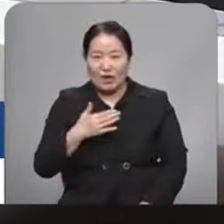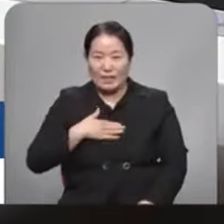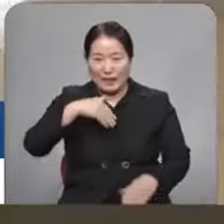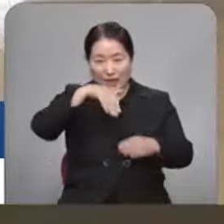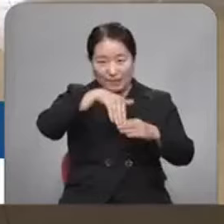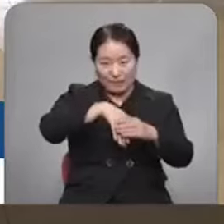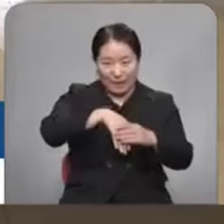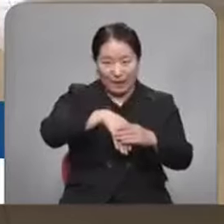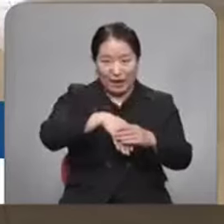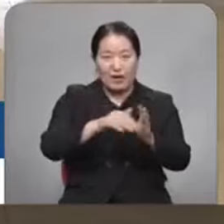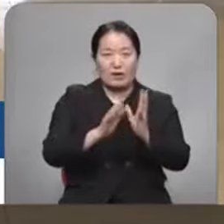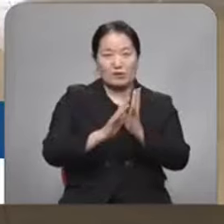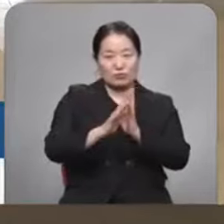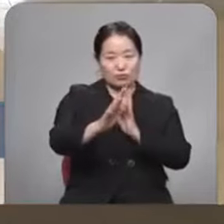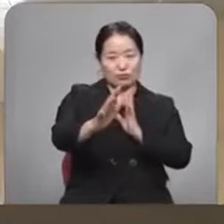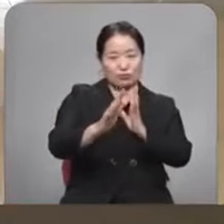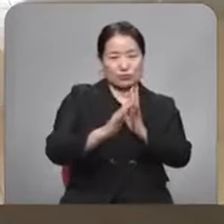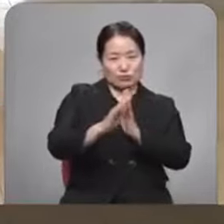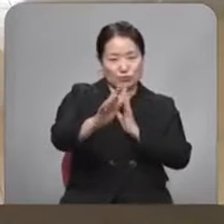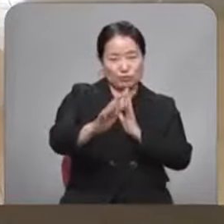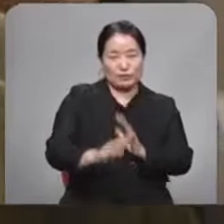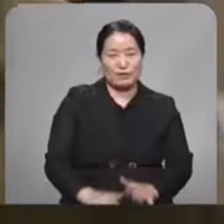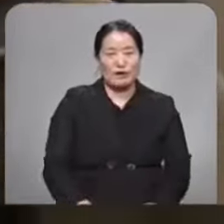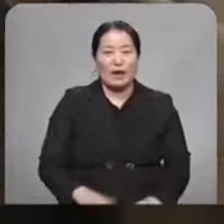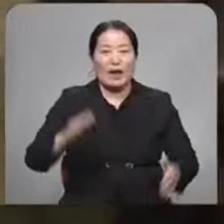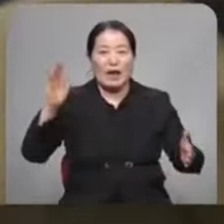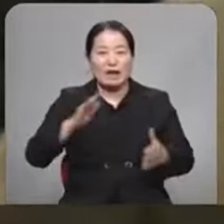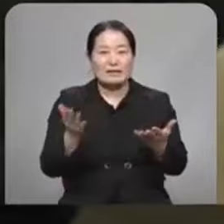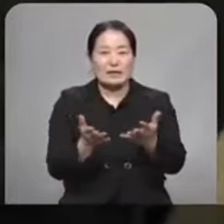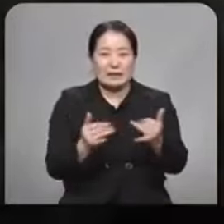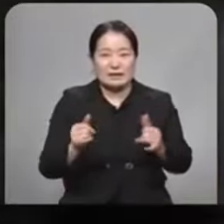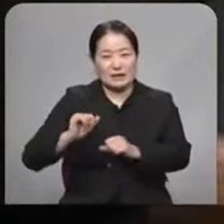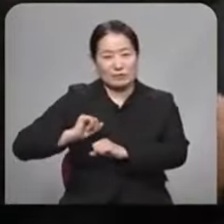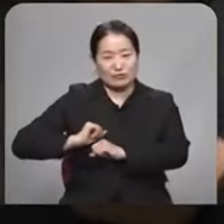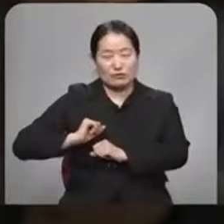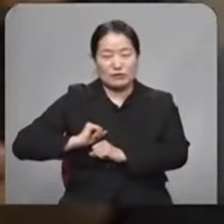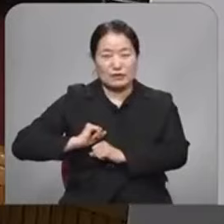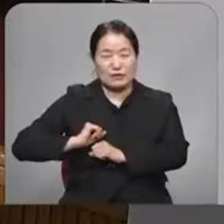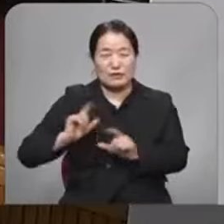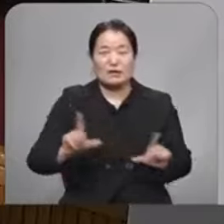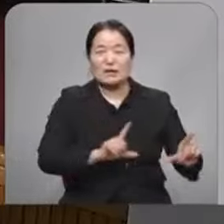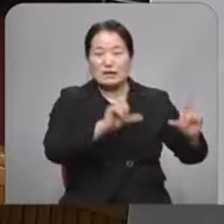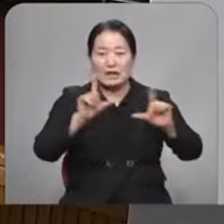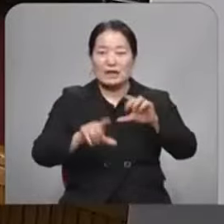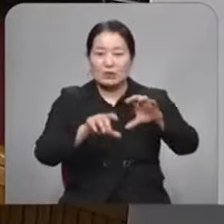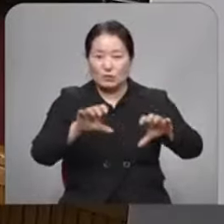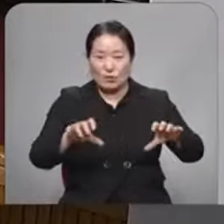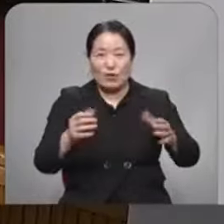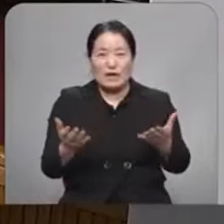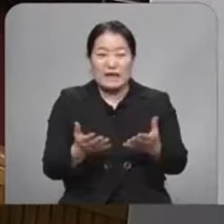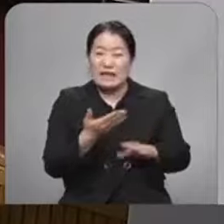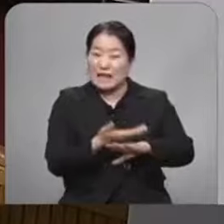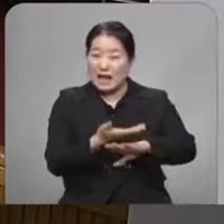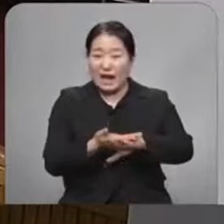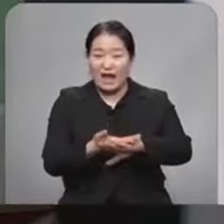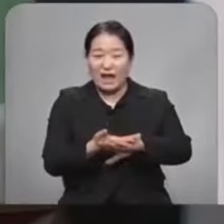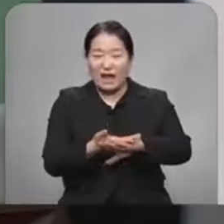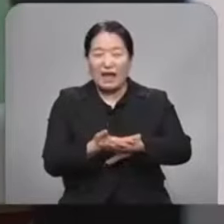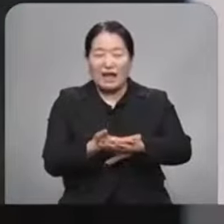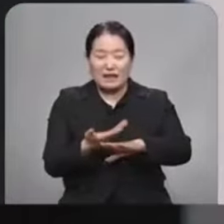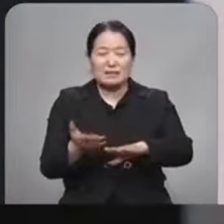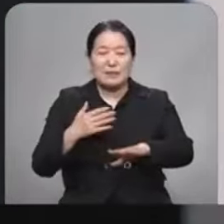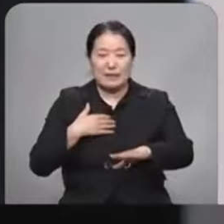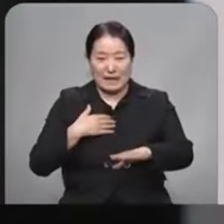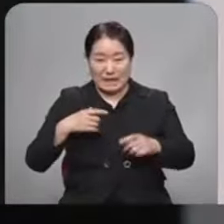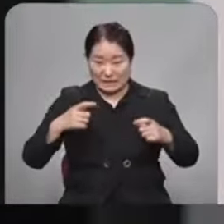사려는 이어졌습니다 학생 직장인 군인 등 사는 곧 하는 일은 다르지만 내지역